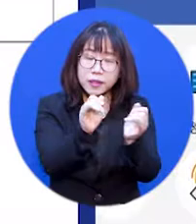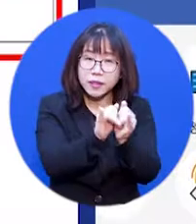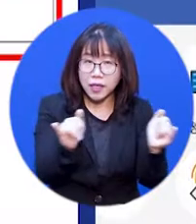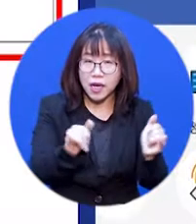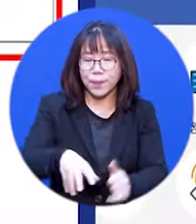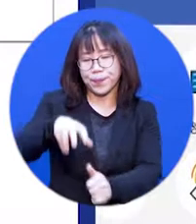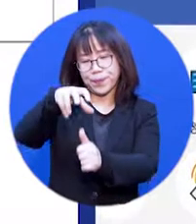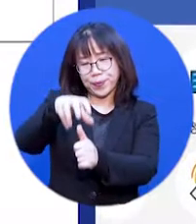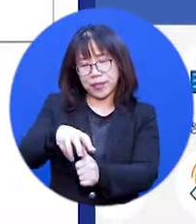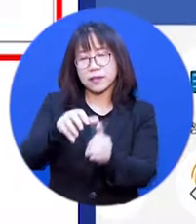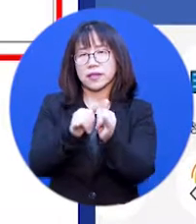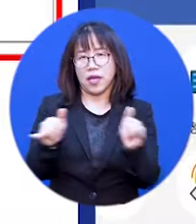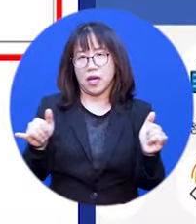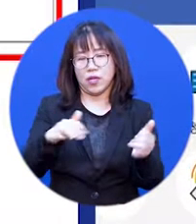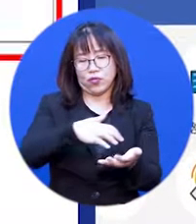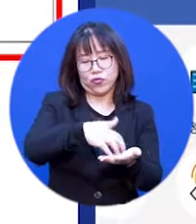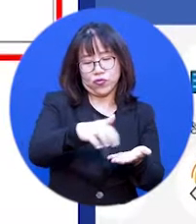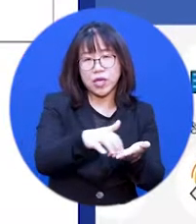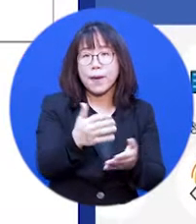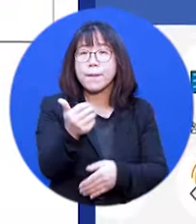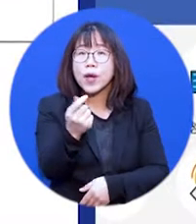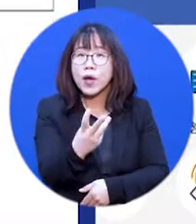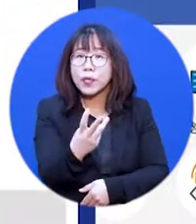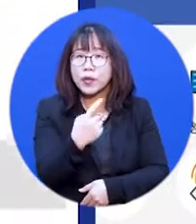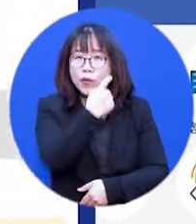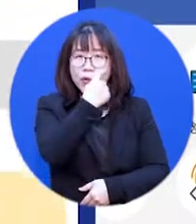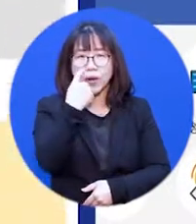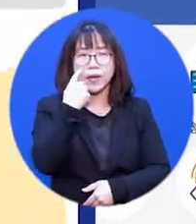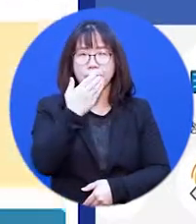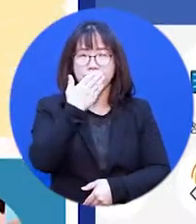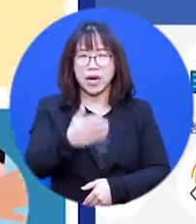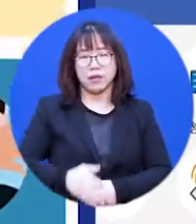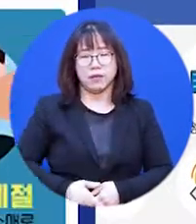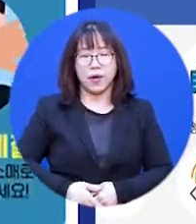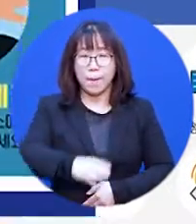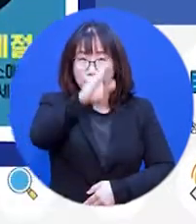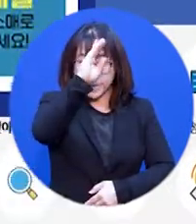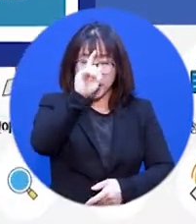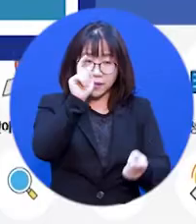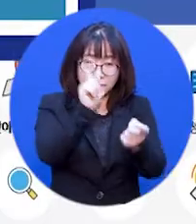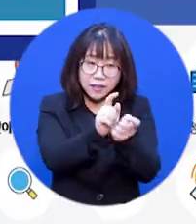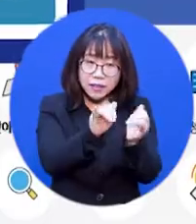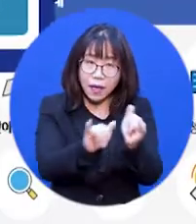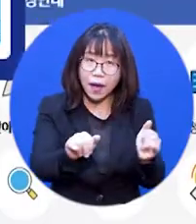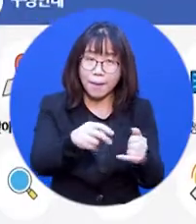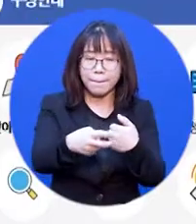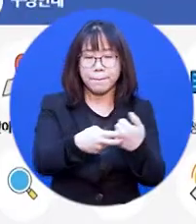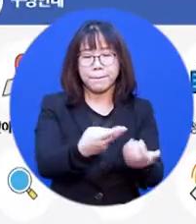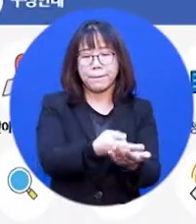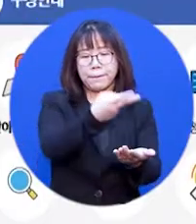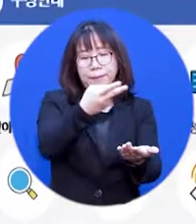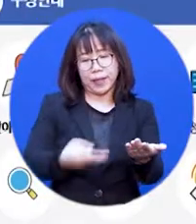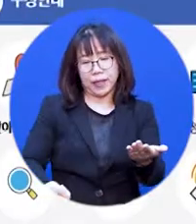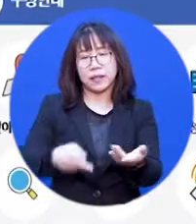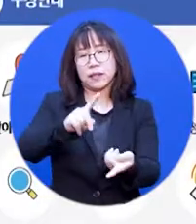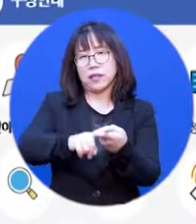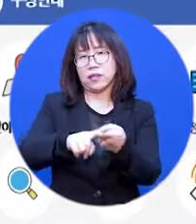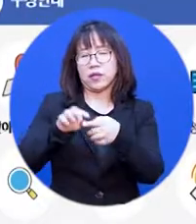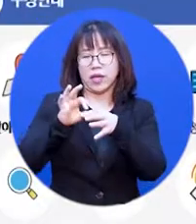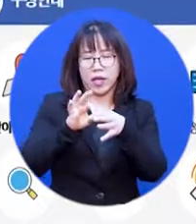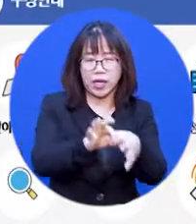환자, 자가 격리자, 능동 감시자 수를 확인할 수 있고 확진 환자의 퇴원 및 현 상태 등이